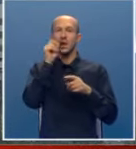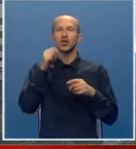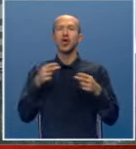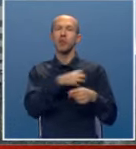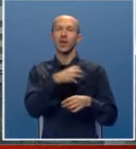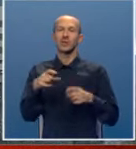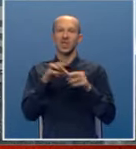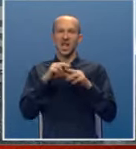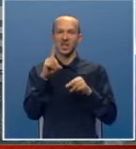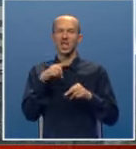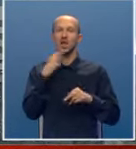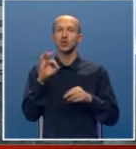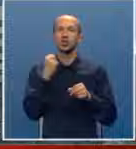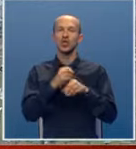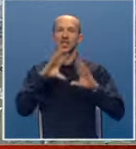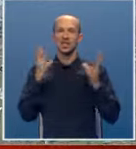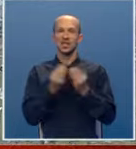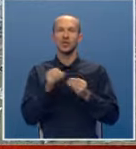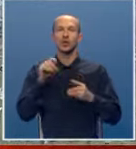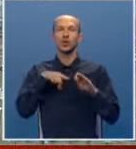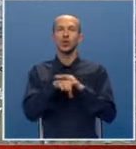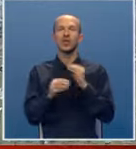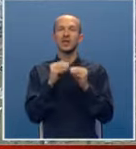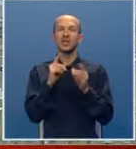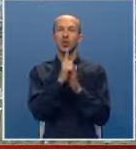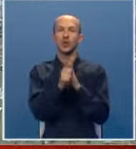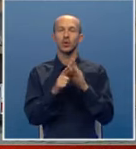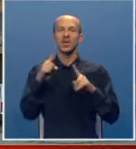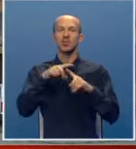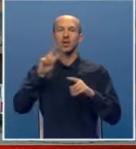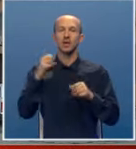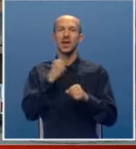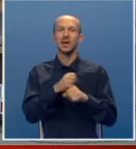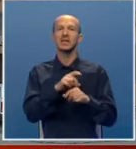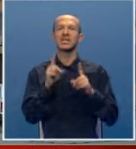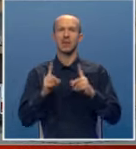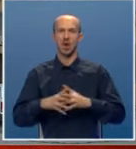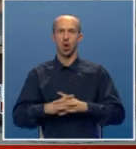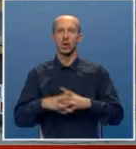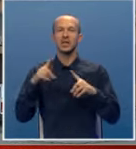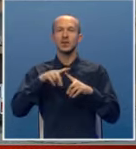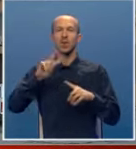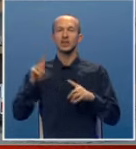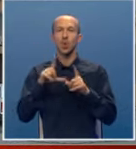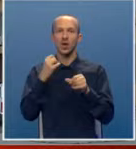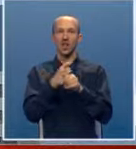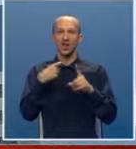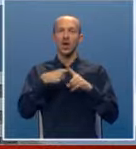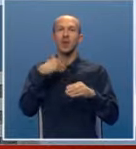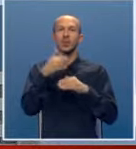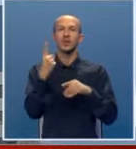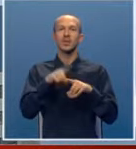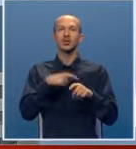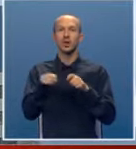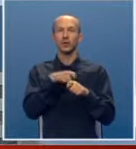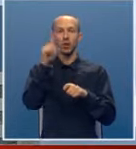bogatstvo. Sindikalci kažu da će učiniti sve da tokom kriznog perioda termoelektrane rade stabilno. Termoelektrane u Gljevik posle jednomjesečnog